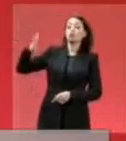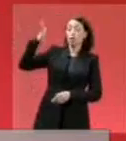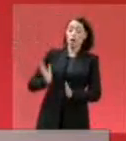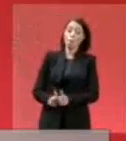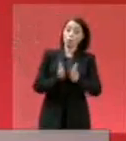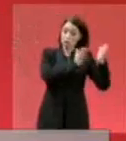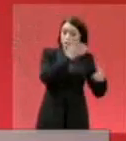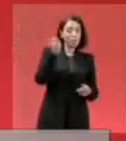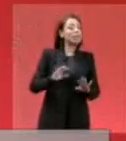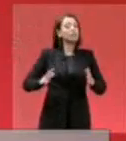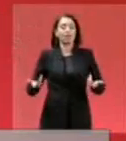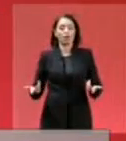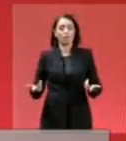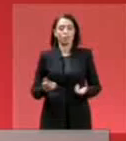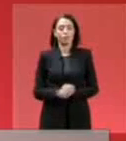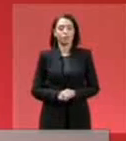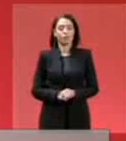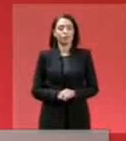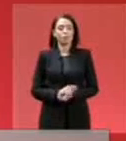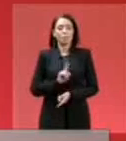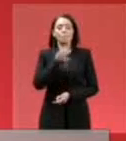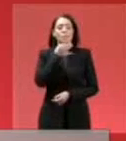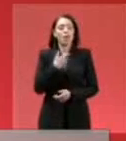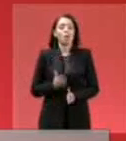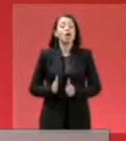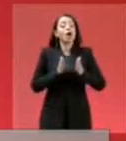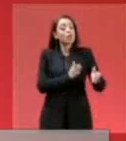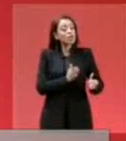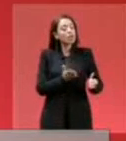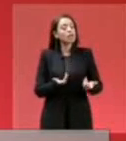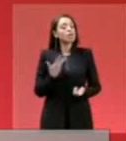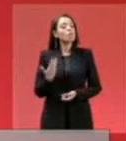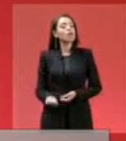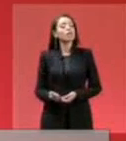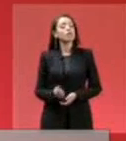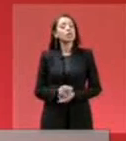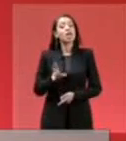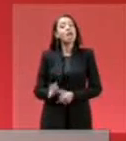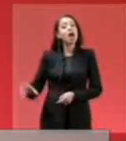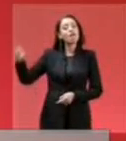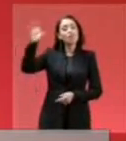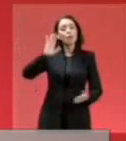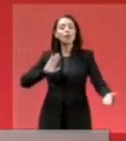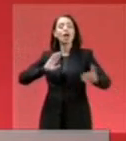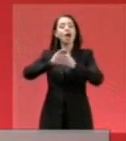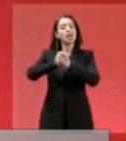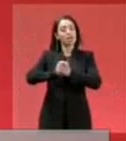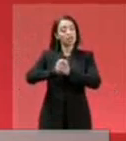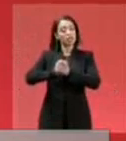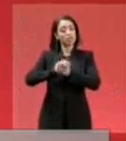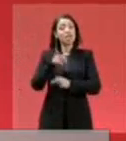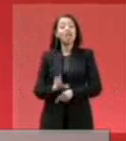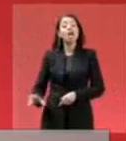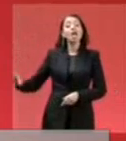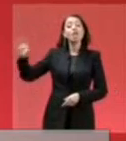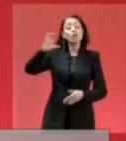άλλη μεριά υπάρχει τι? Εμείς λέμε ότι από την άλλη μεριά υπάρχει η Ευρώπη της αλληλεγγύης, υπάρχει η Ευρώπη